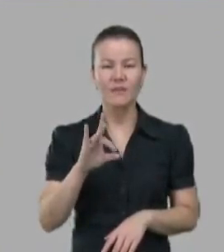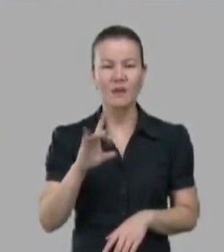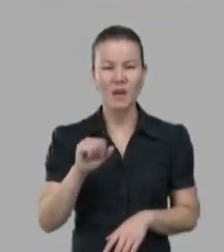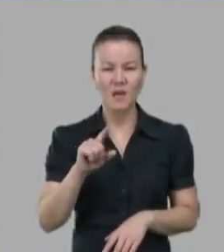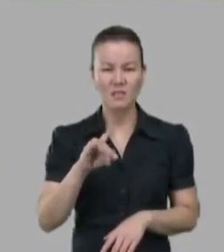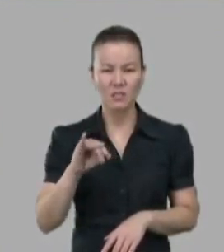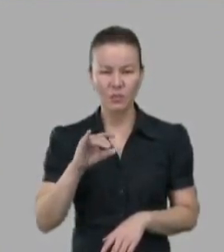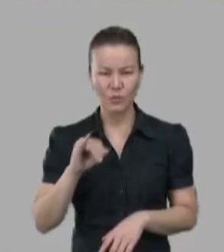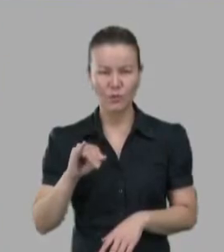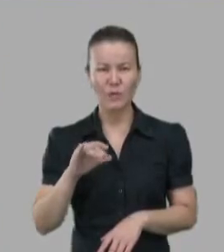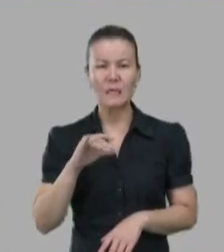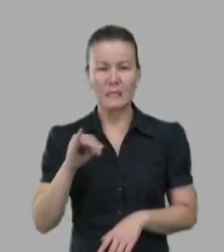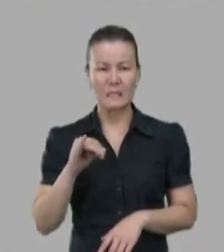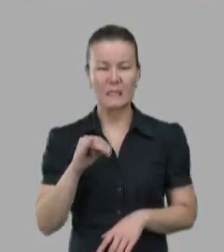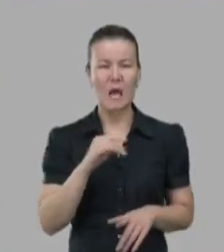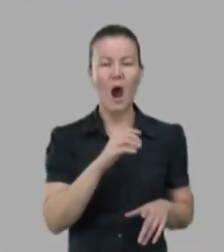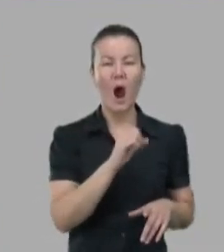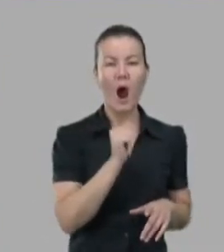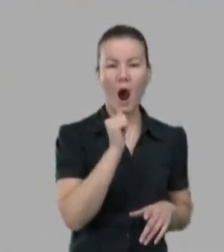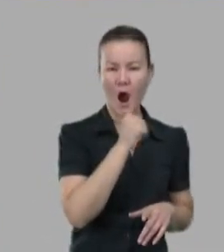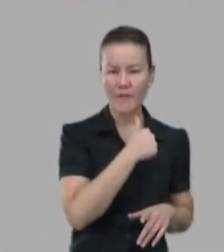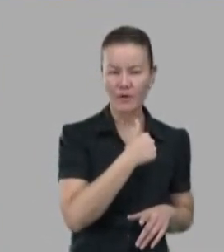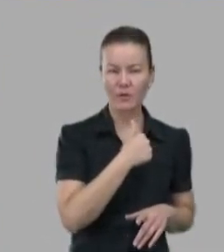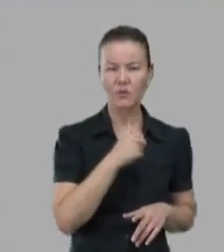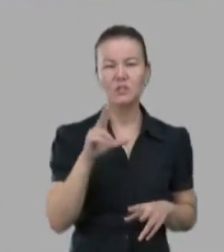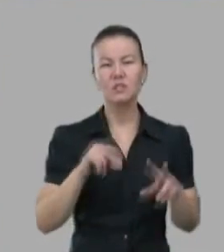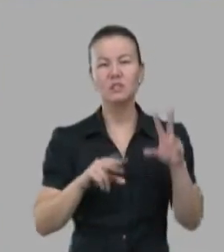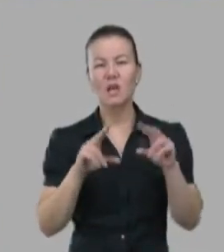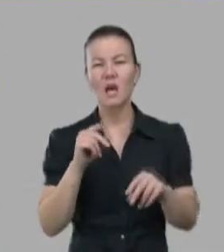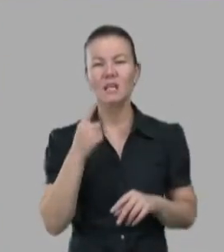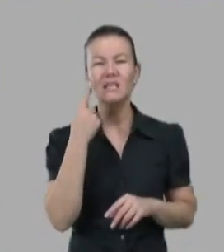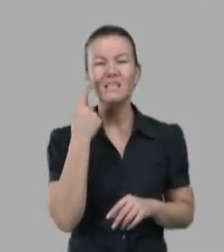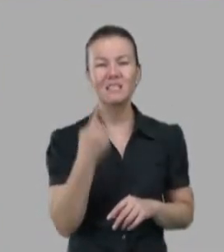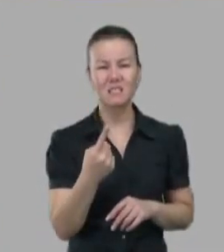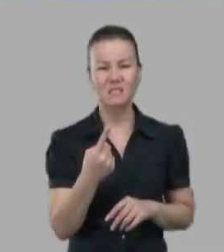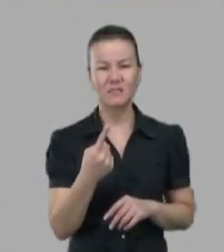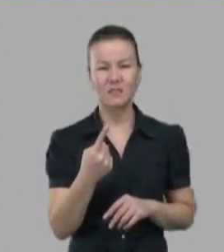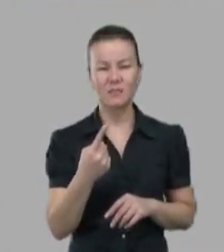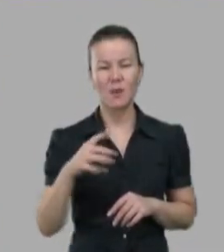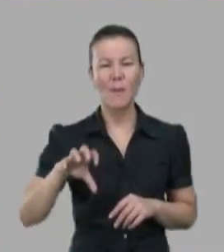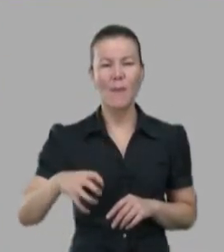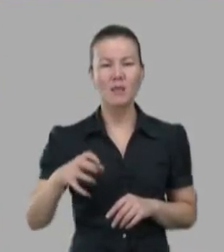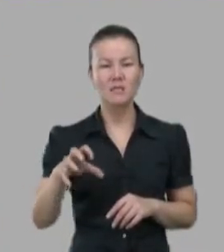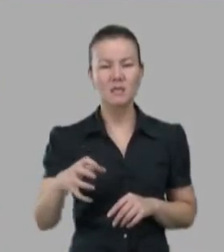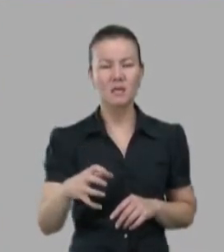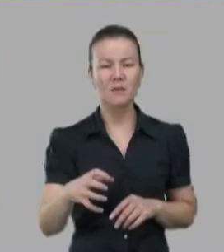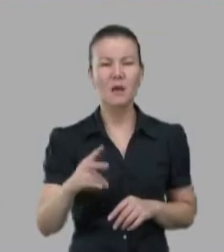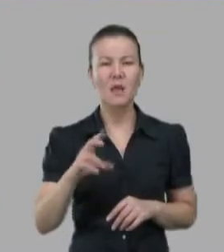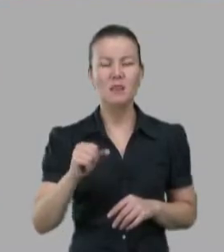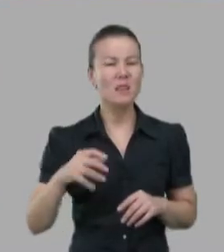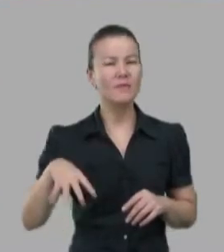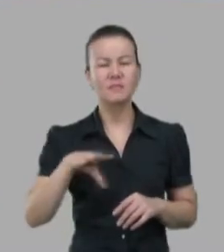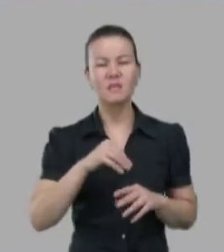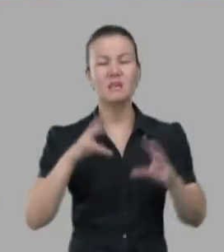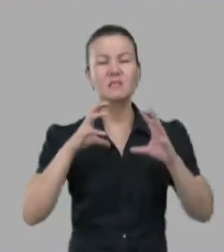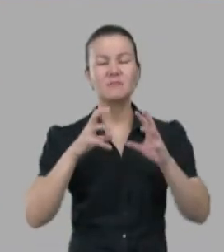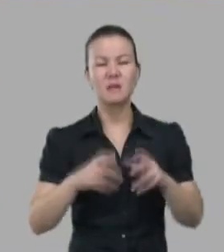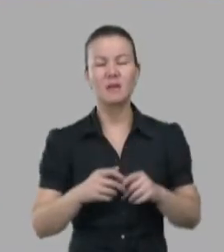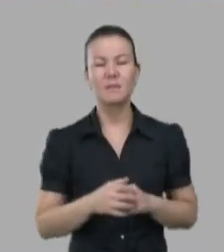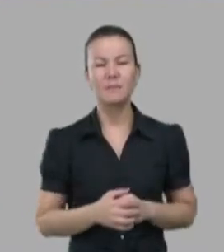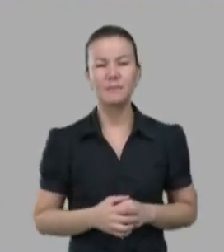Евразию и Африку считали единственными материками на всей